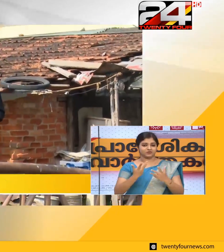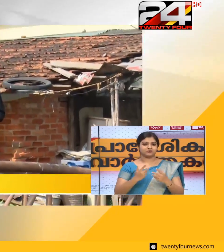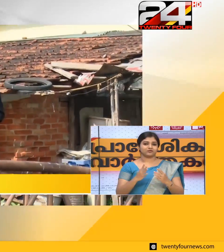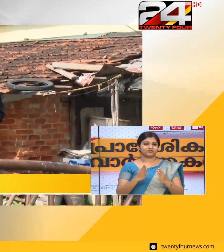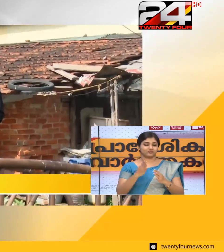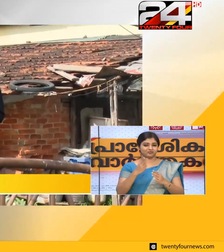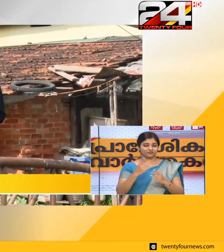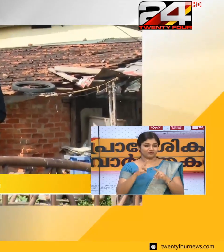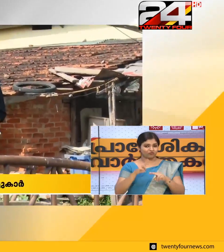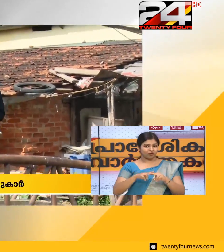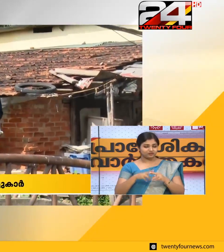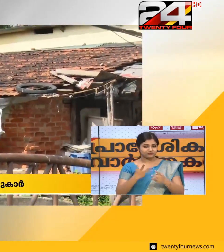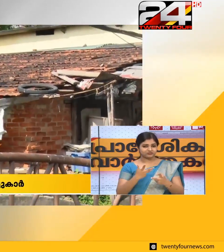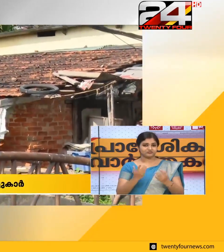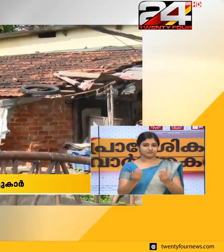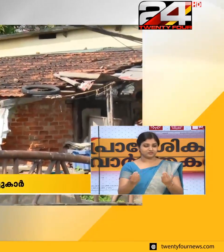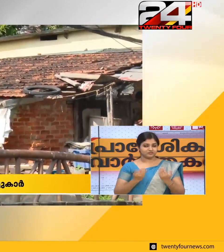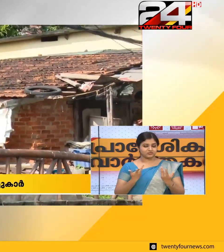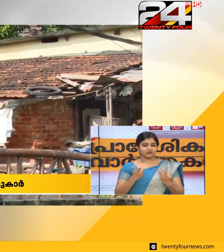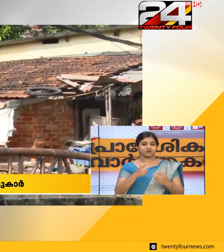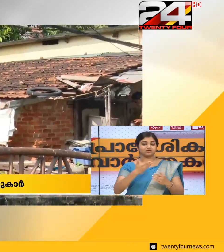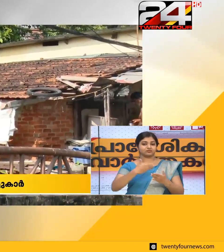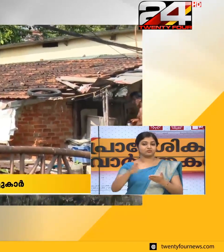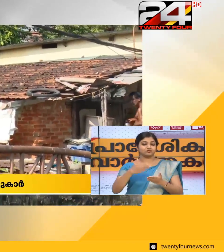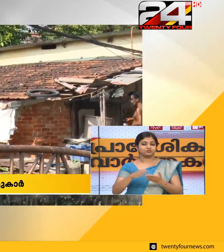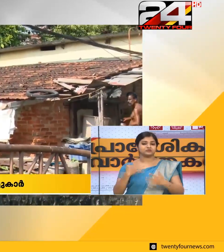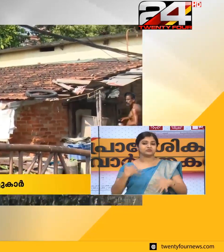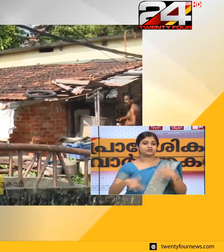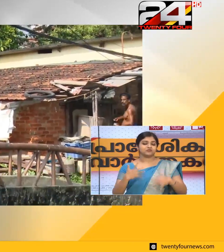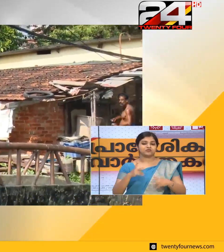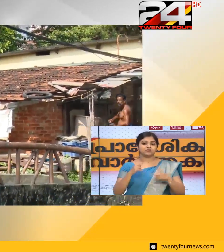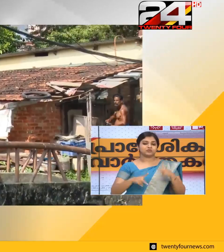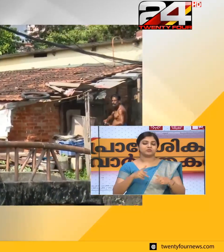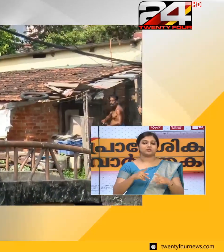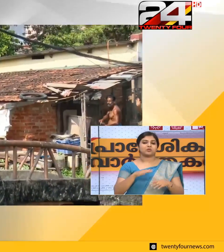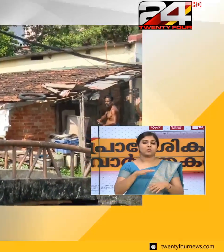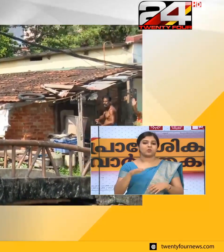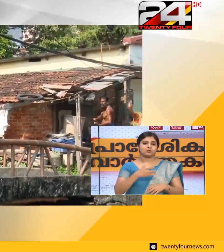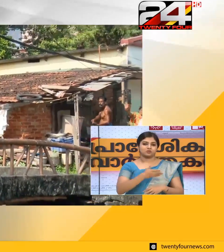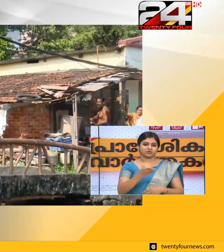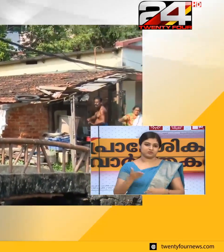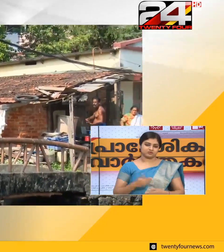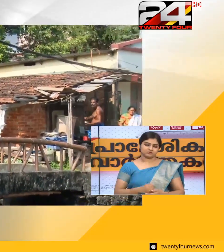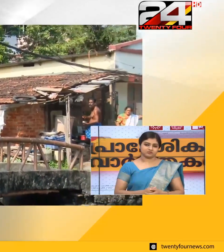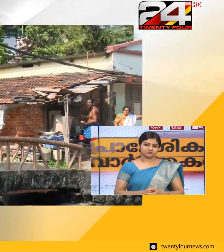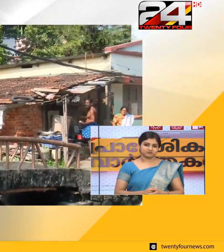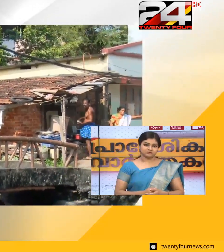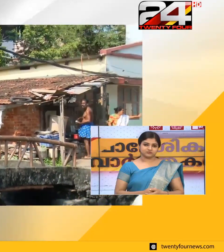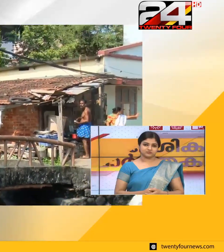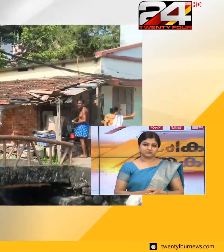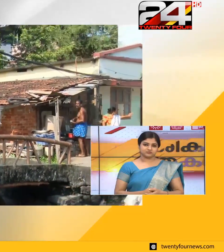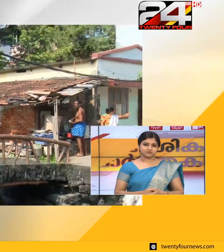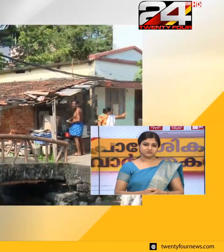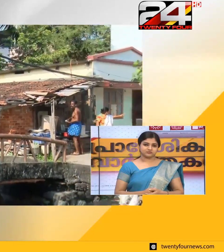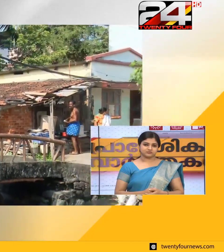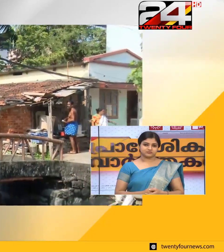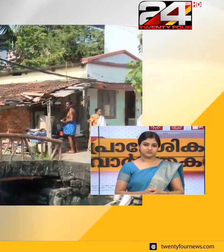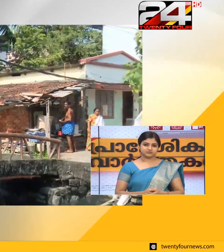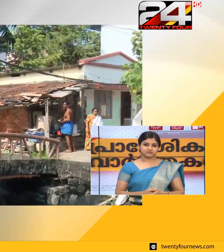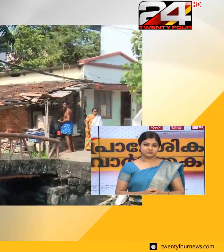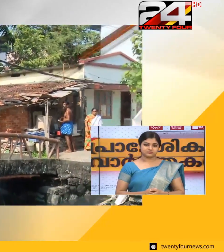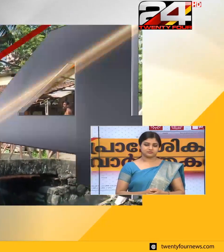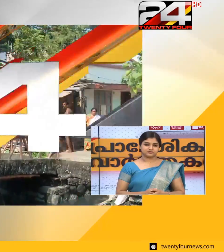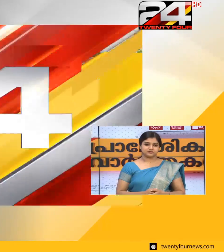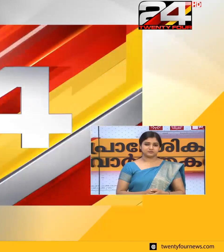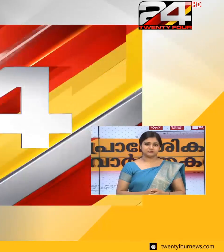സംരക്ഷണമാണെങ്കിലും കുടിയൊഴിപ്പിക്കൽ എന്ന ചാപ്പകുത്തപ്പെടുന്നത് സാധാരണക്കാർക്ക് മേൽ മാത്രം. ക്യാമറമാൻ വിനിൽ കാശിക്കൊപ്പം വിഷ്ണു സുരേഷ്, 24,